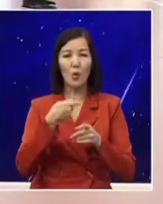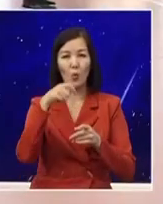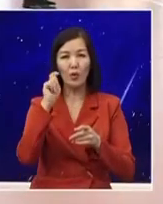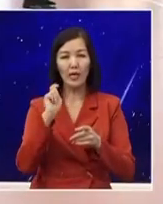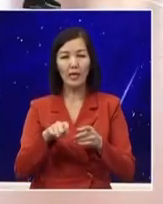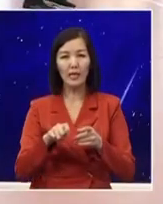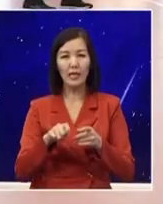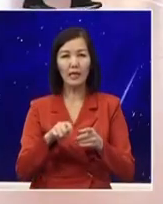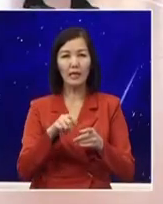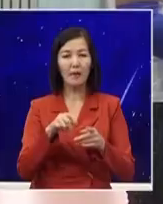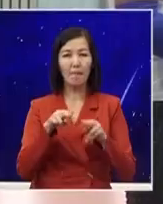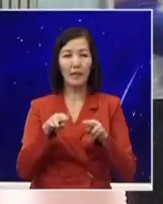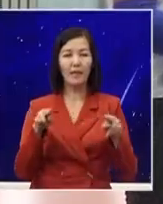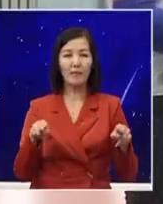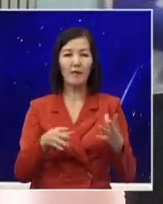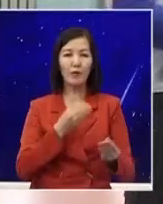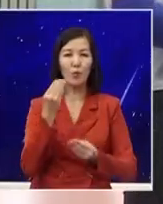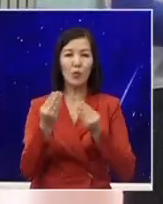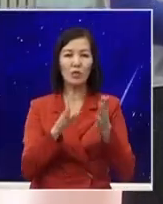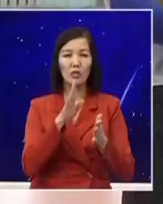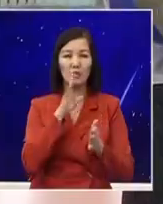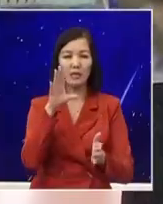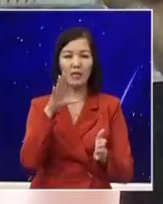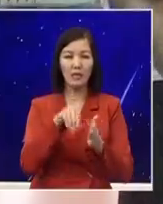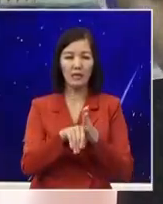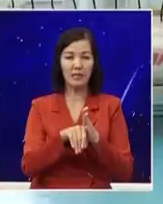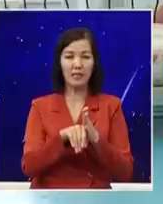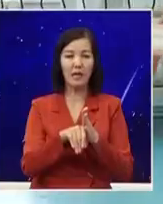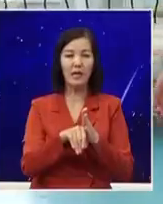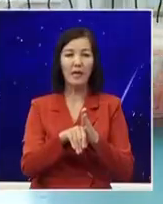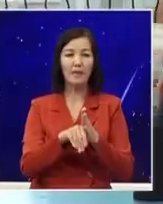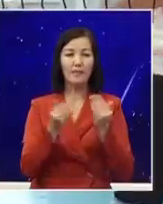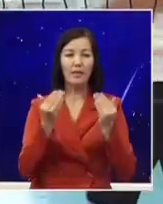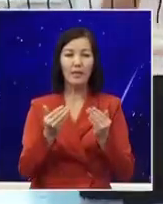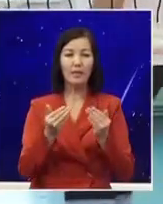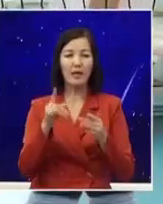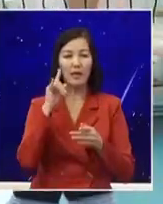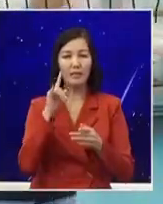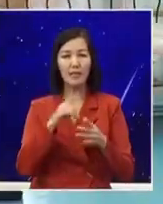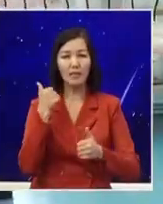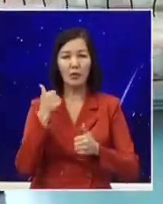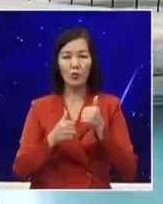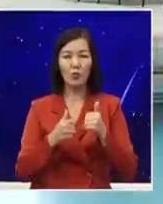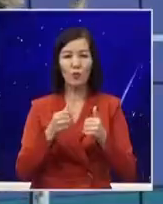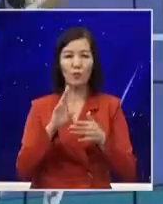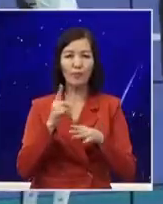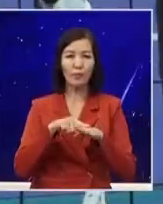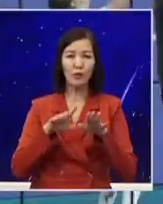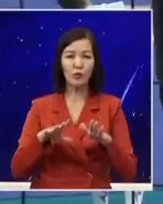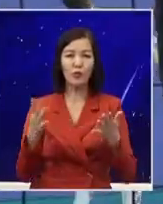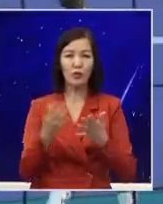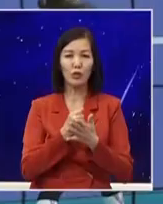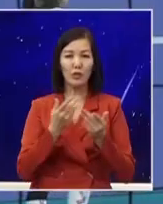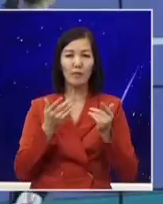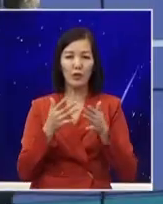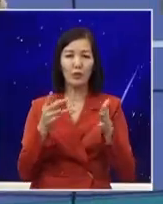легионер мен Петропавлдық ойыншылар басқан, қалғаны өз орнында. Жерлестеріміздің алдына биыл да ел біріншілігінде бас жүлдені жеңіп алу талабы қойылып